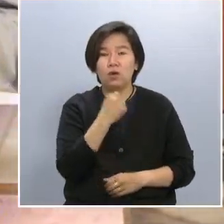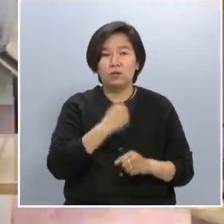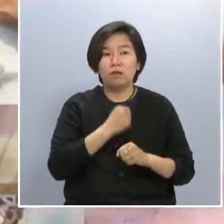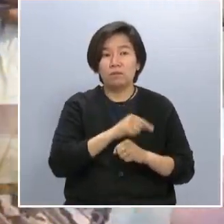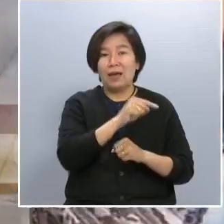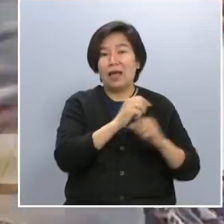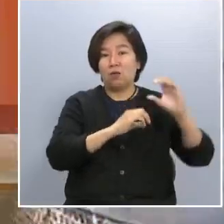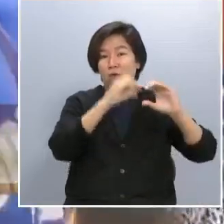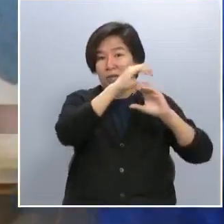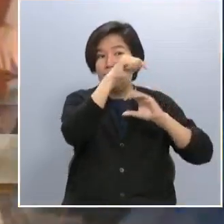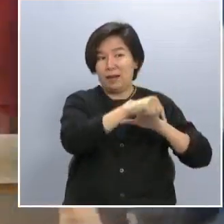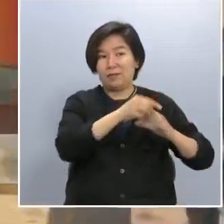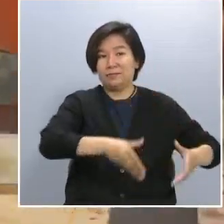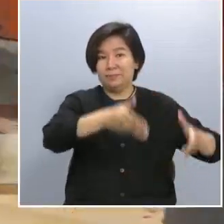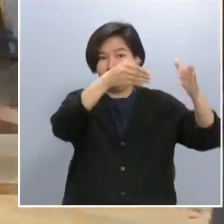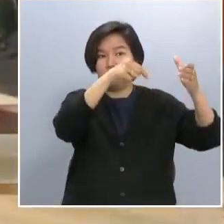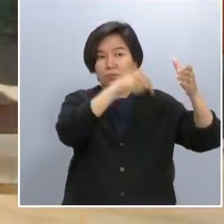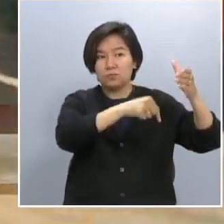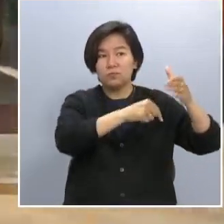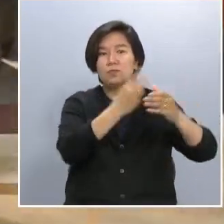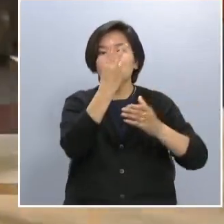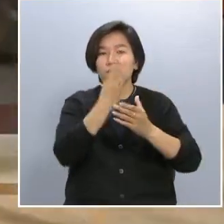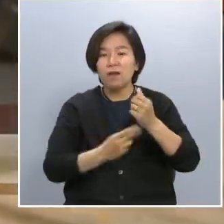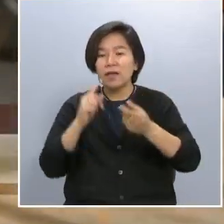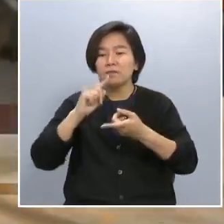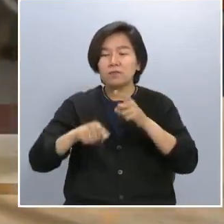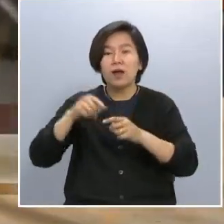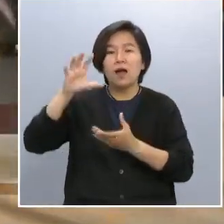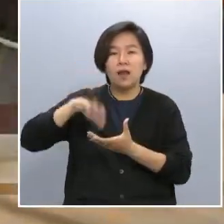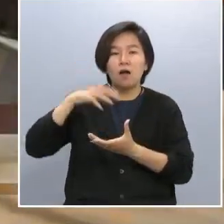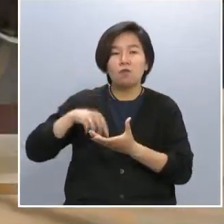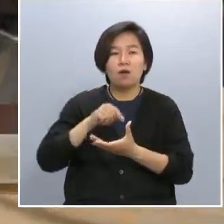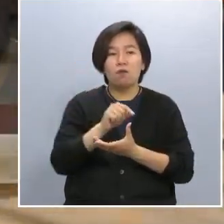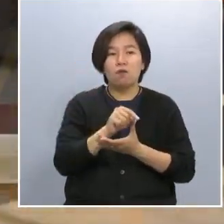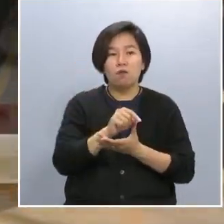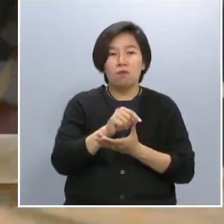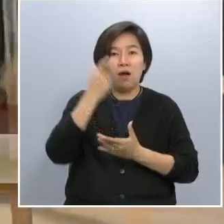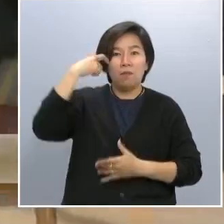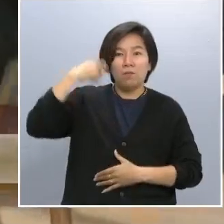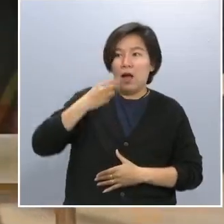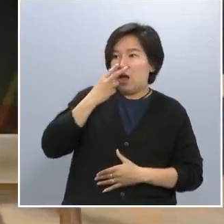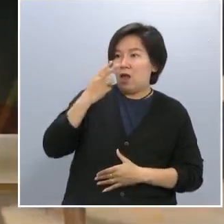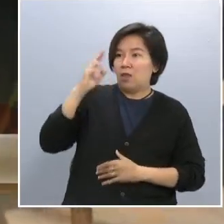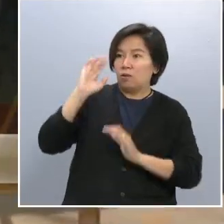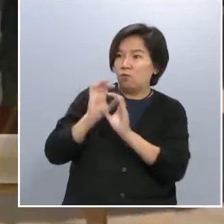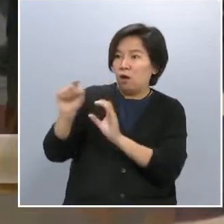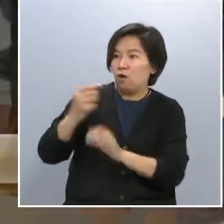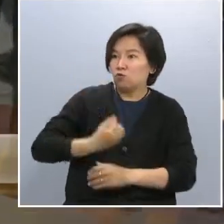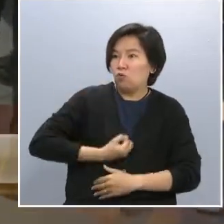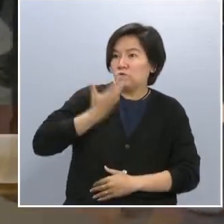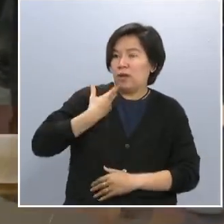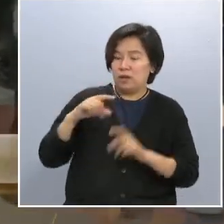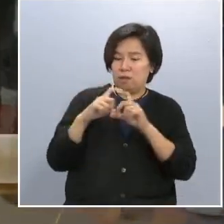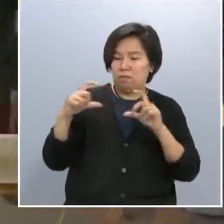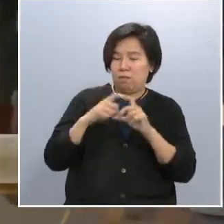ป์ก่อสร้างบริเวณนั้นอันนี้ภรรยากับเพื่อนเขาให้ข้อมูลเขาเห็นเจ้าหน้าที่ตกใจเพราะว่าใบอนุญาตทำงานเขาหมด